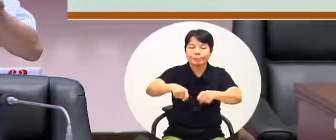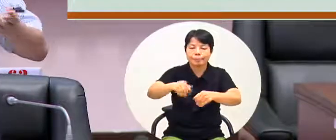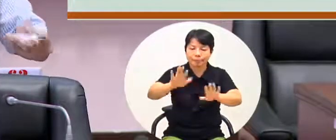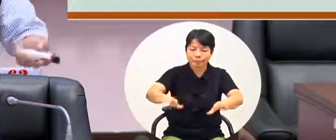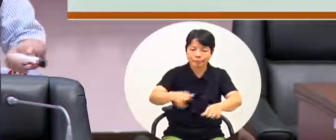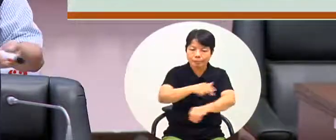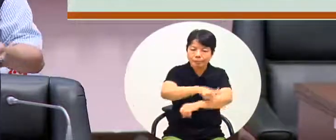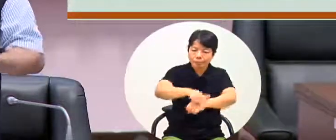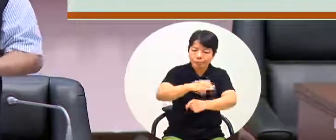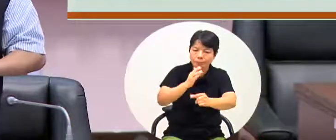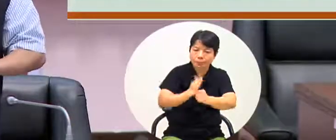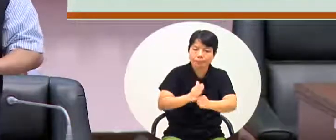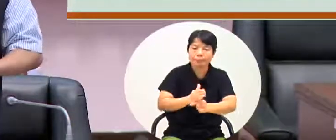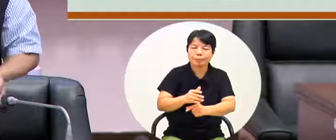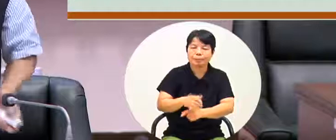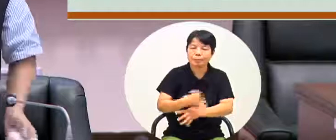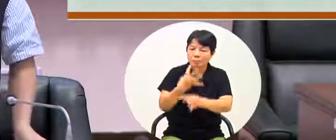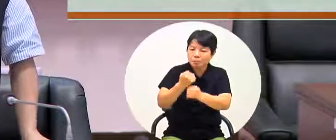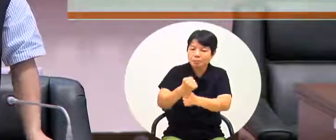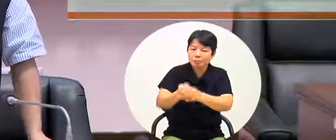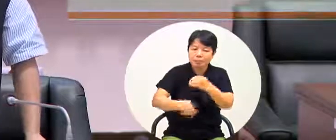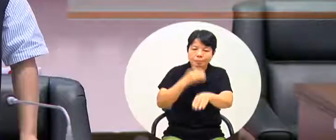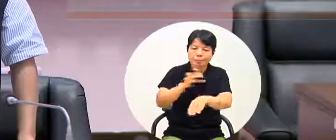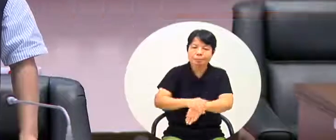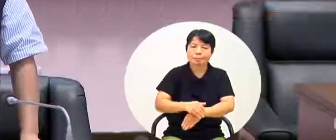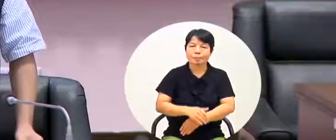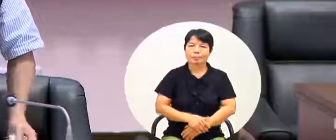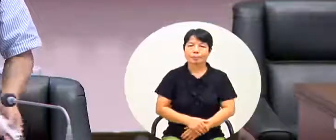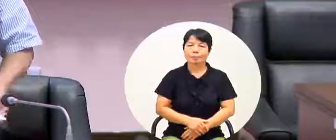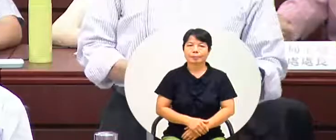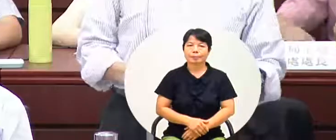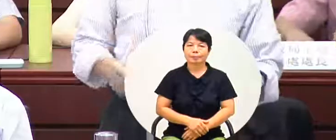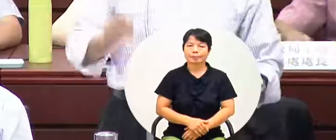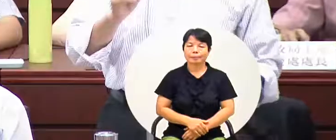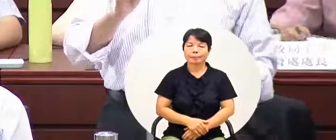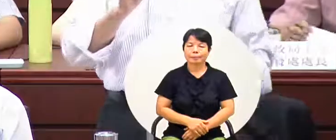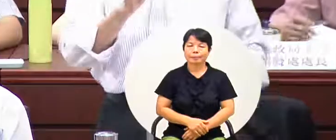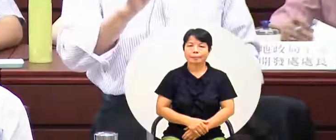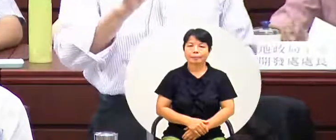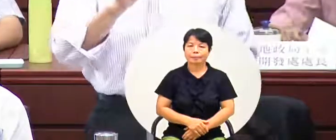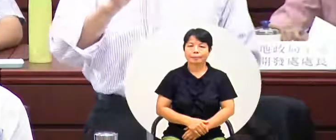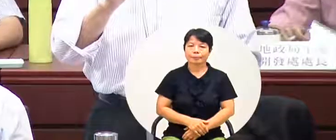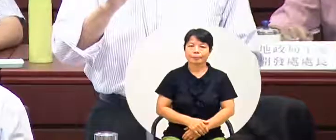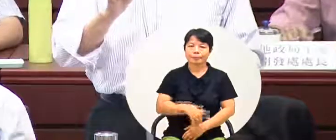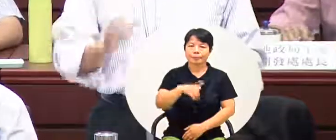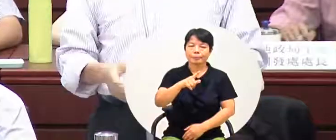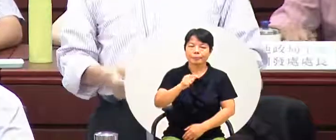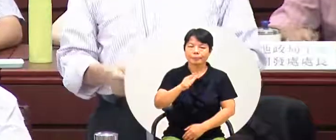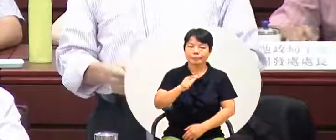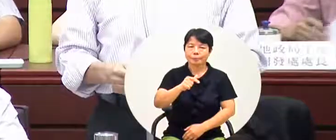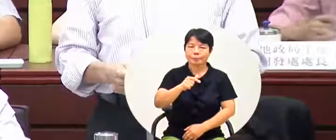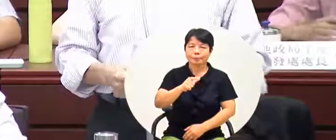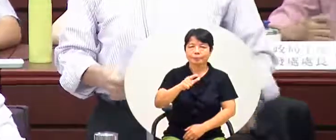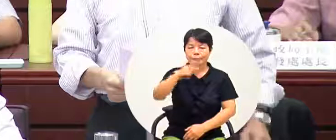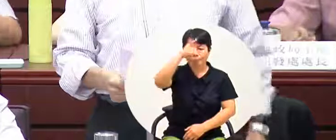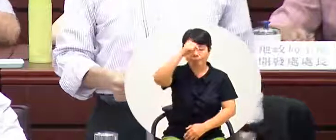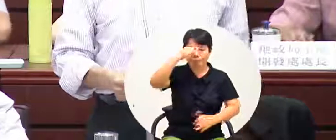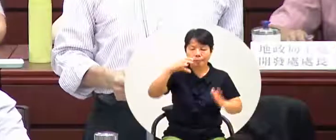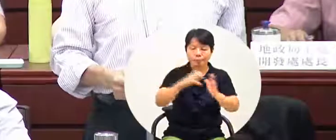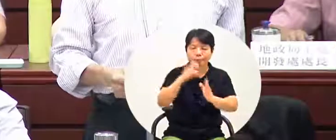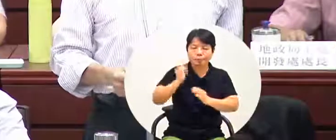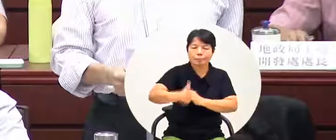来，迄个请黄局长回答。 黄局长，请答复。 谢谢主席，谢谢黄议员对于